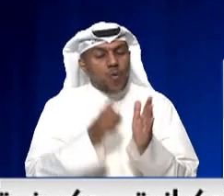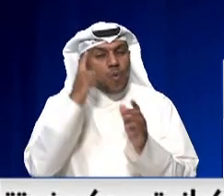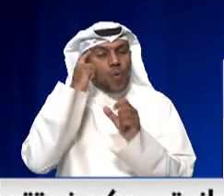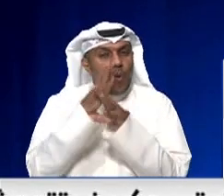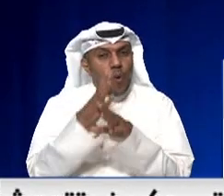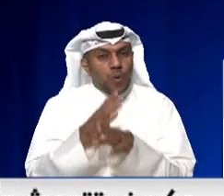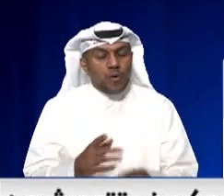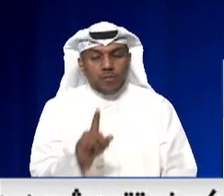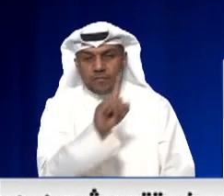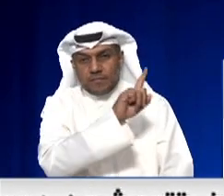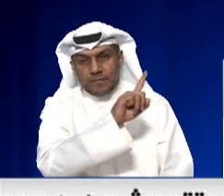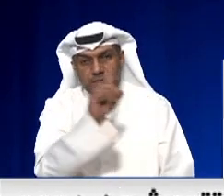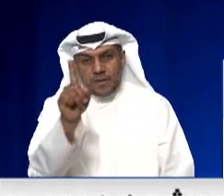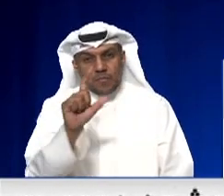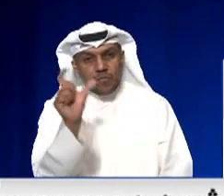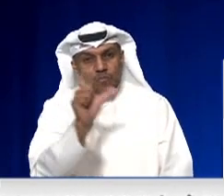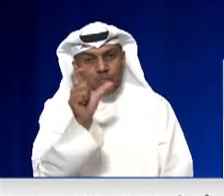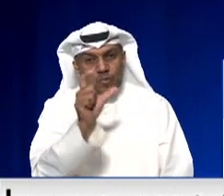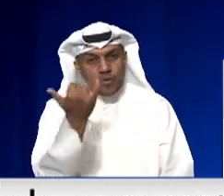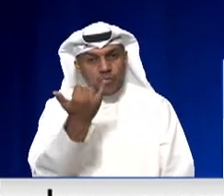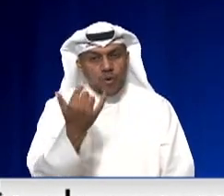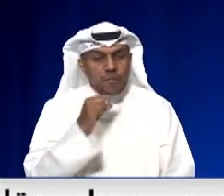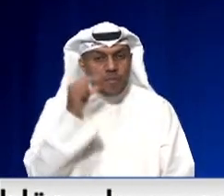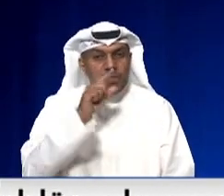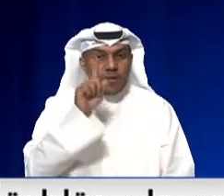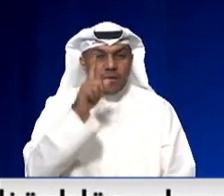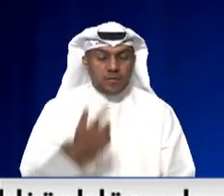المسيئه للدين الاسلامي الحنيف